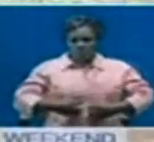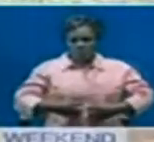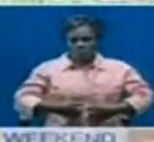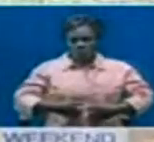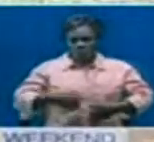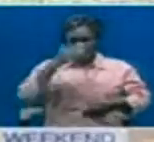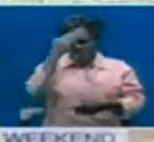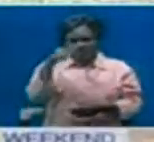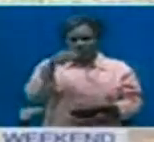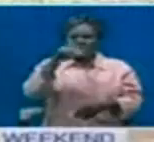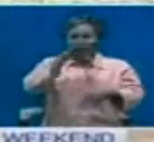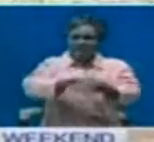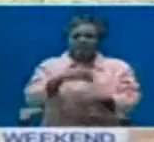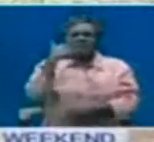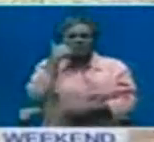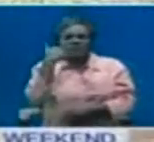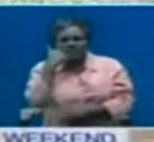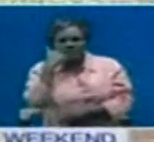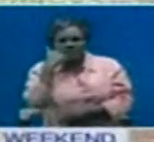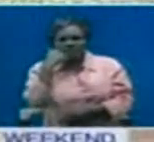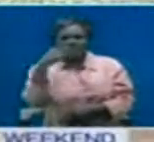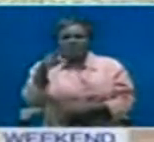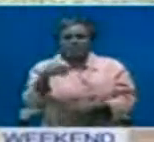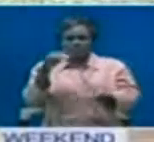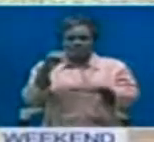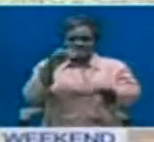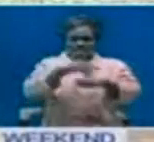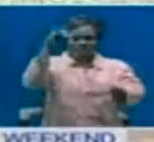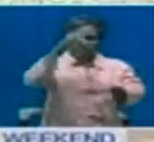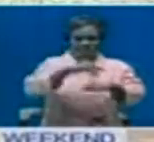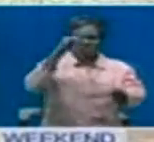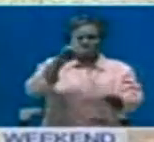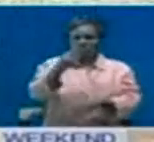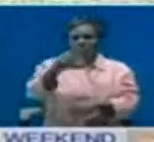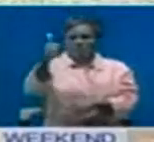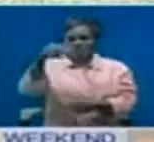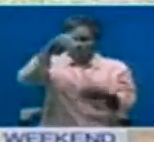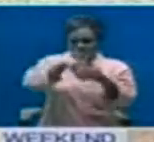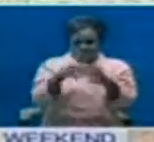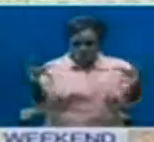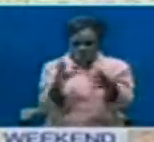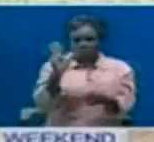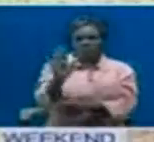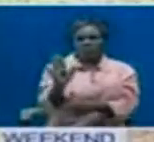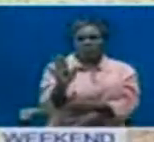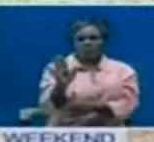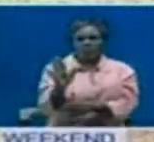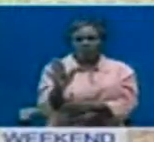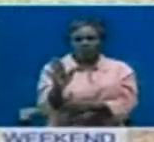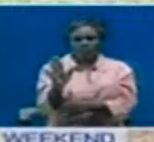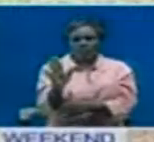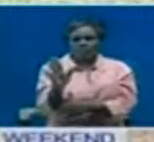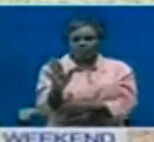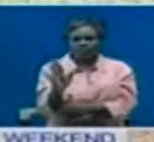Sasa wafijana wakipata hii gonjwa, sasa wanaambuki sana. Wao kwa wao. Ni ya thamani sana hii gonjwa ya